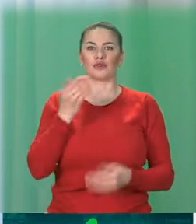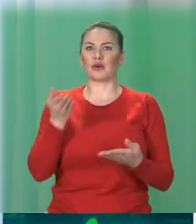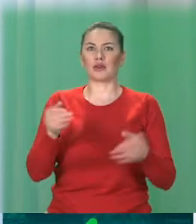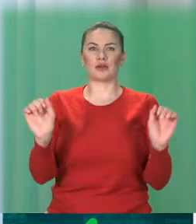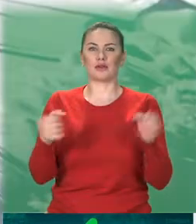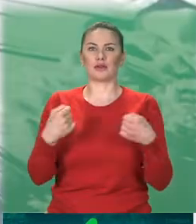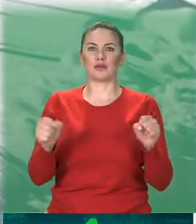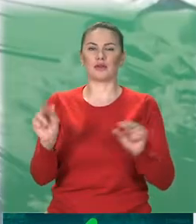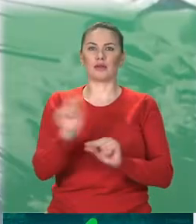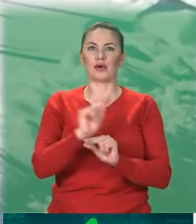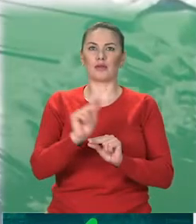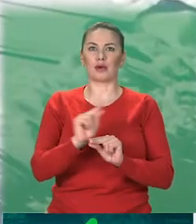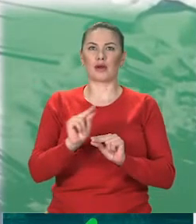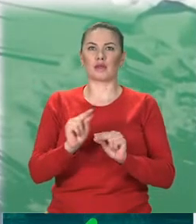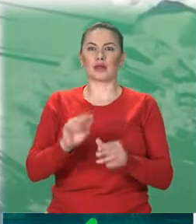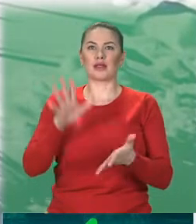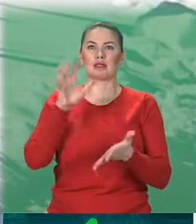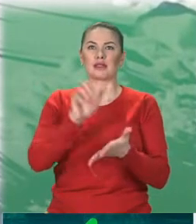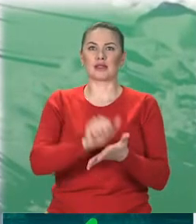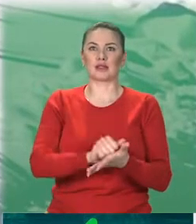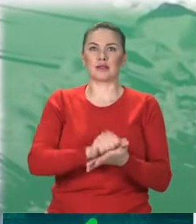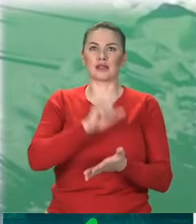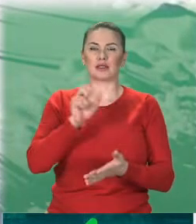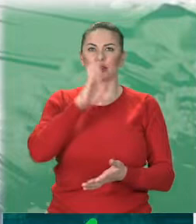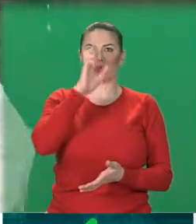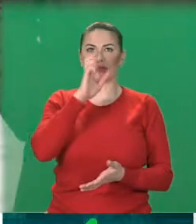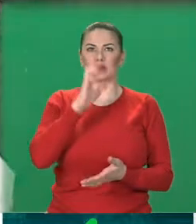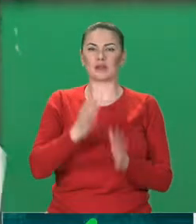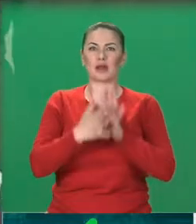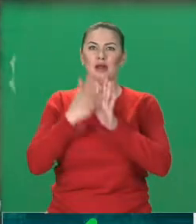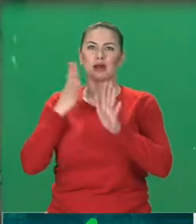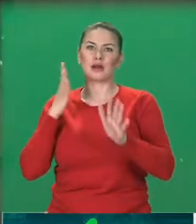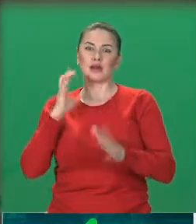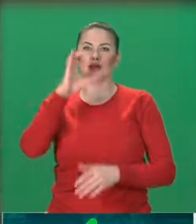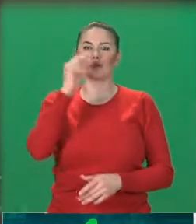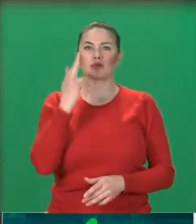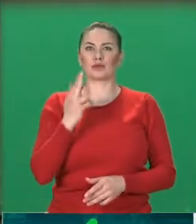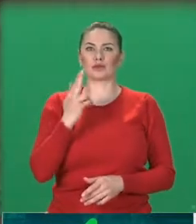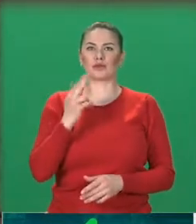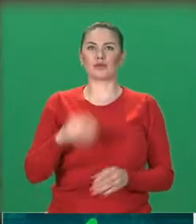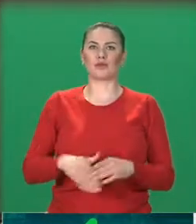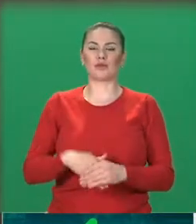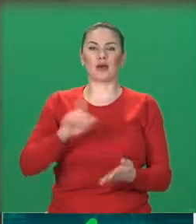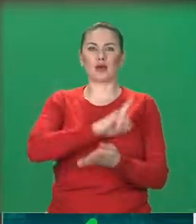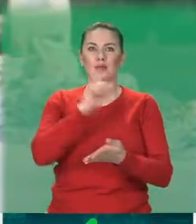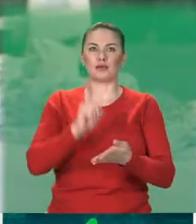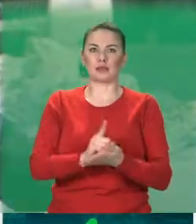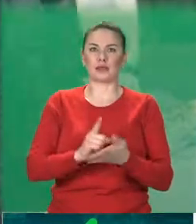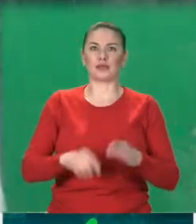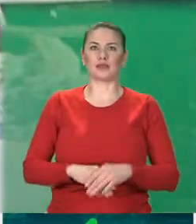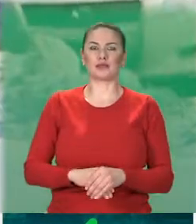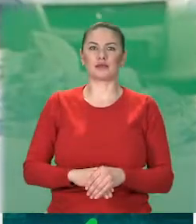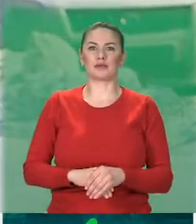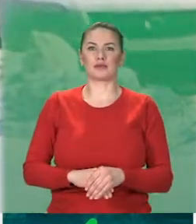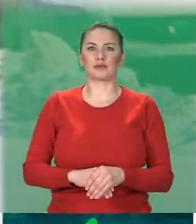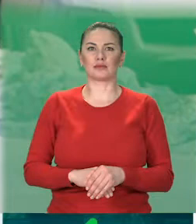это невозможно. Поправки в Конституции закрепят за государством ряд социальных обязательств. Например, ежегодная индексация пенсий и пособий.